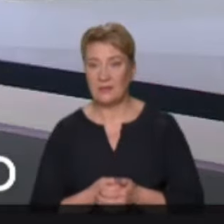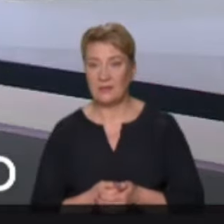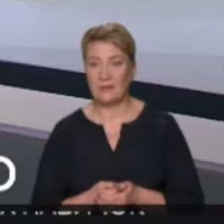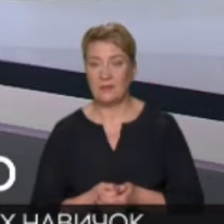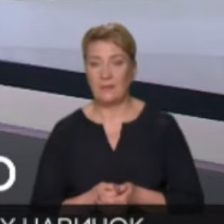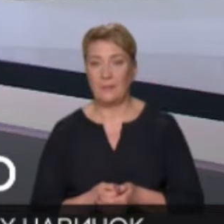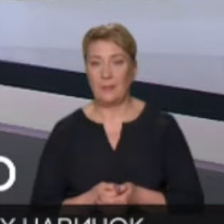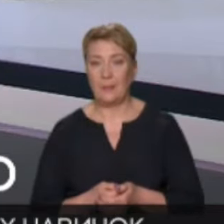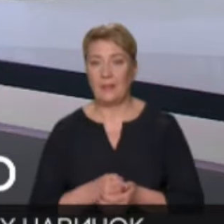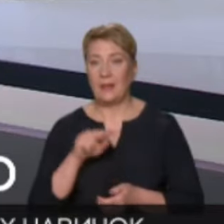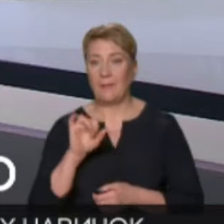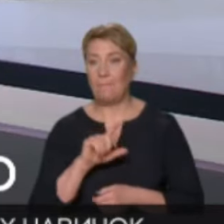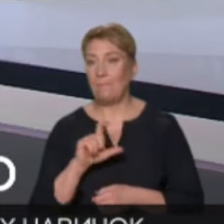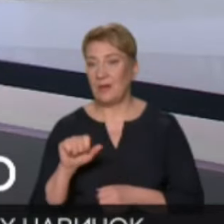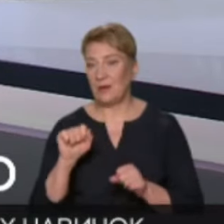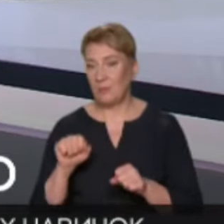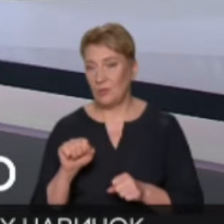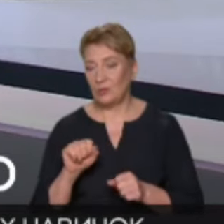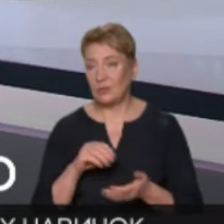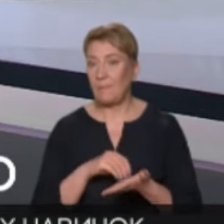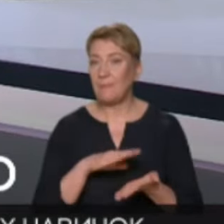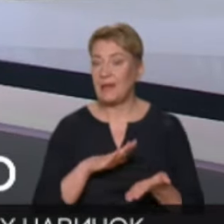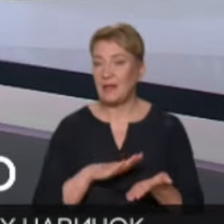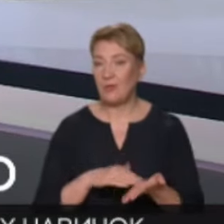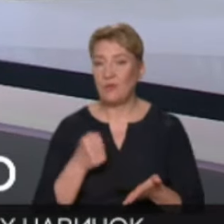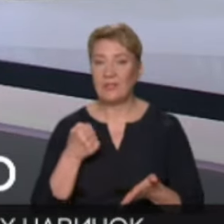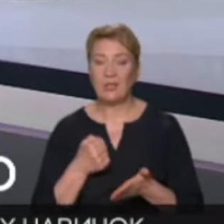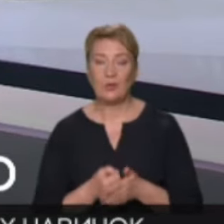Раптом тебе теж буде прираховано до переліку святих.